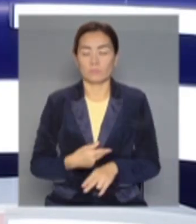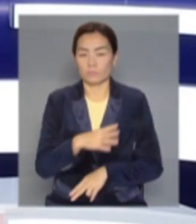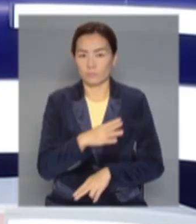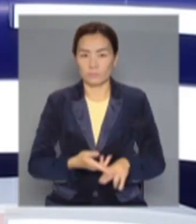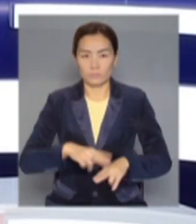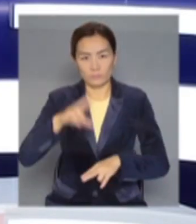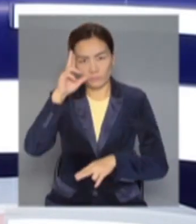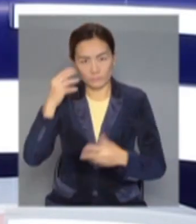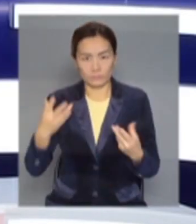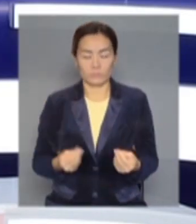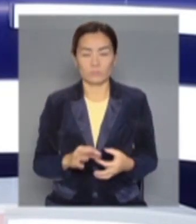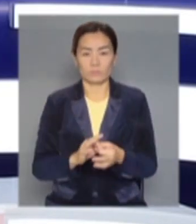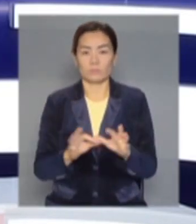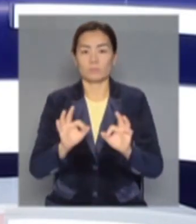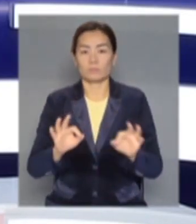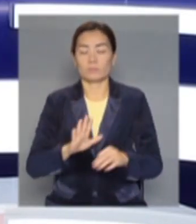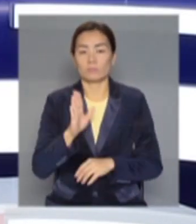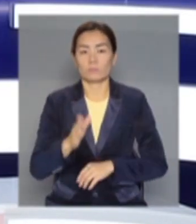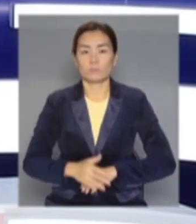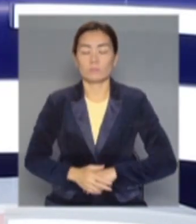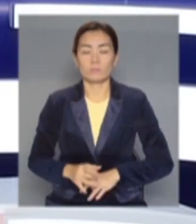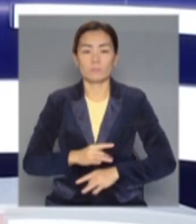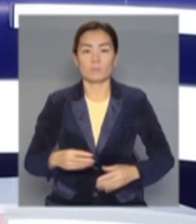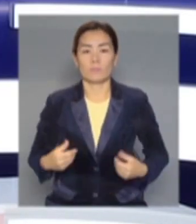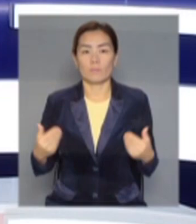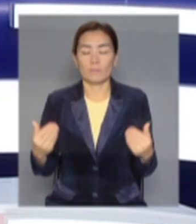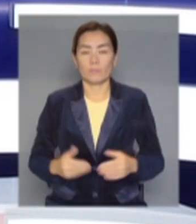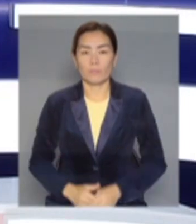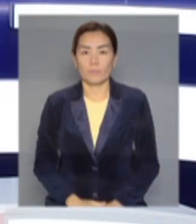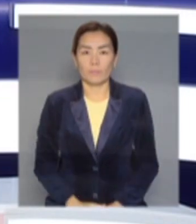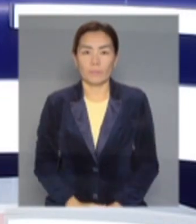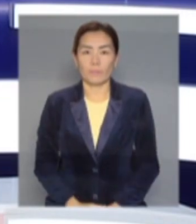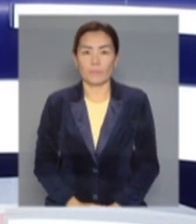Атаулы дата қарсаңында әріптесім Нұржол Жақсылық төтеншеліктерді мерекемен құттықтап қайтты.